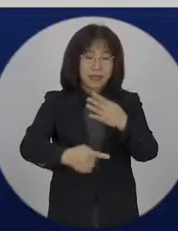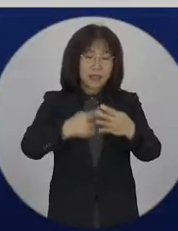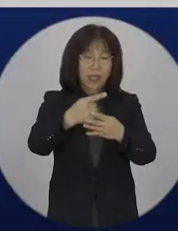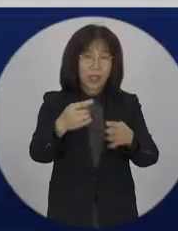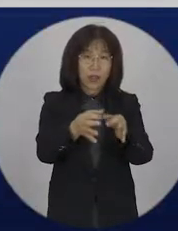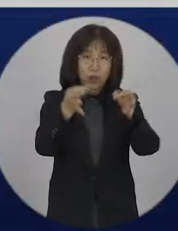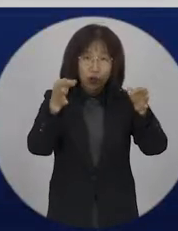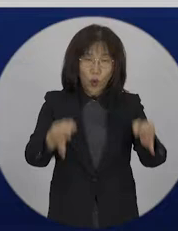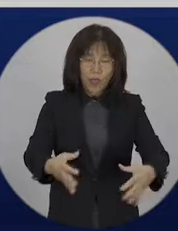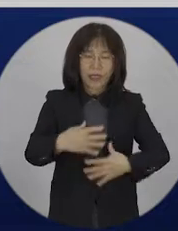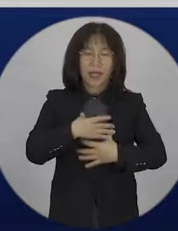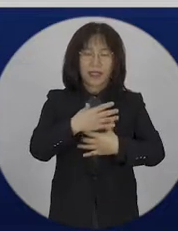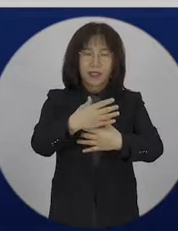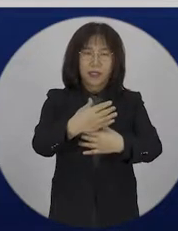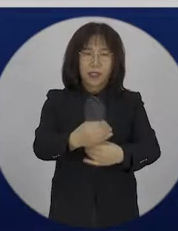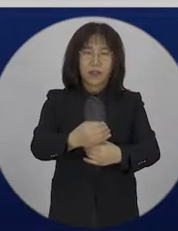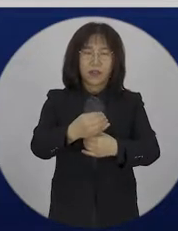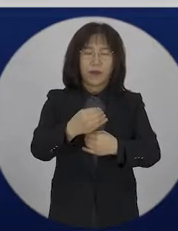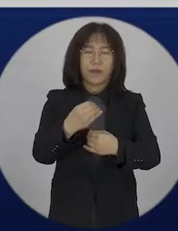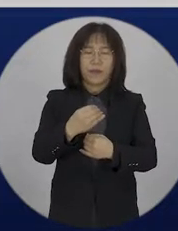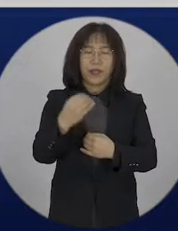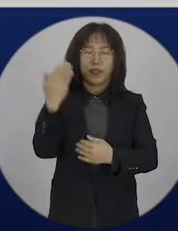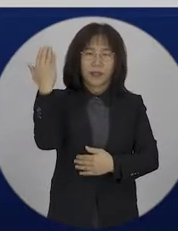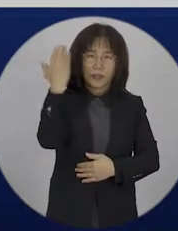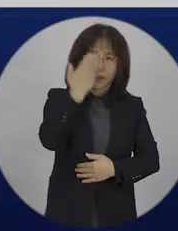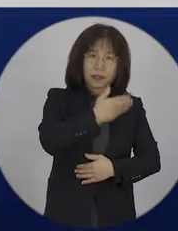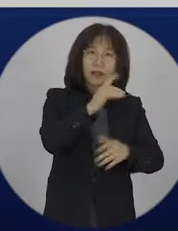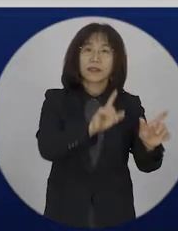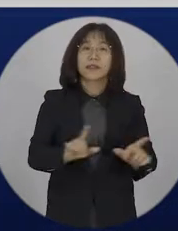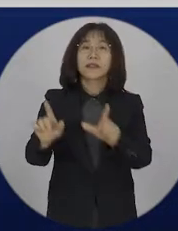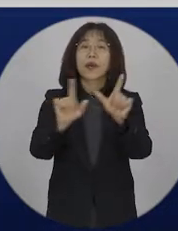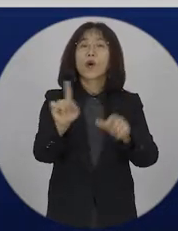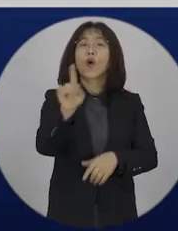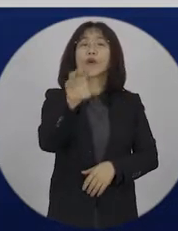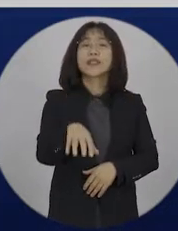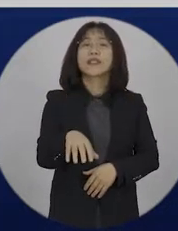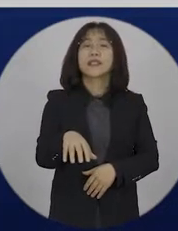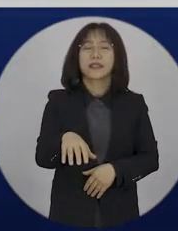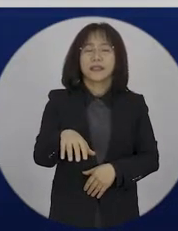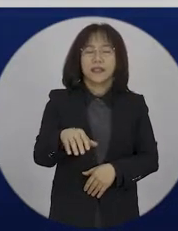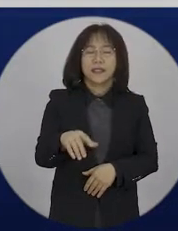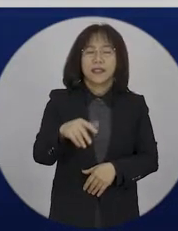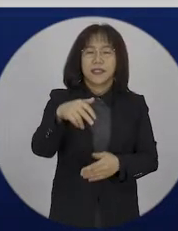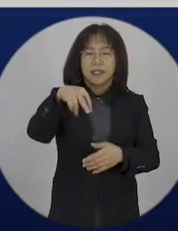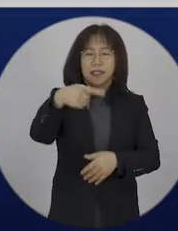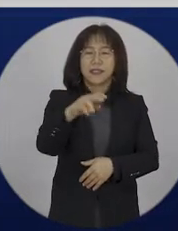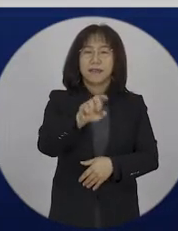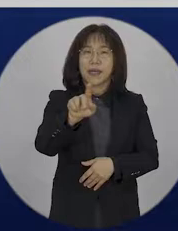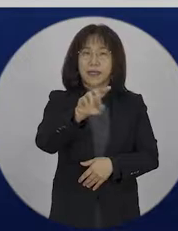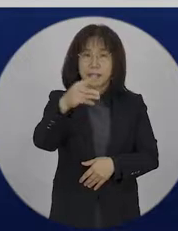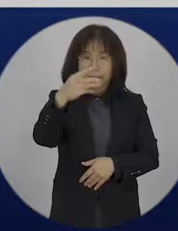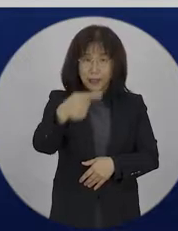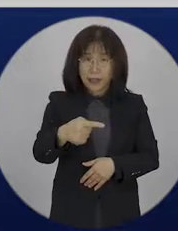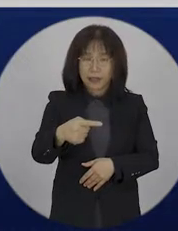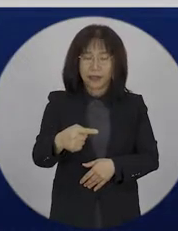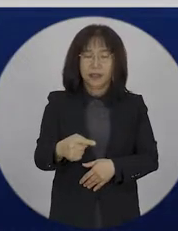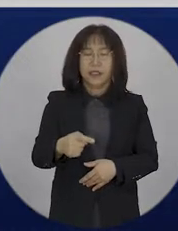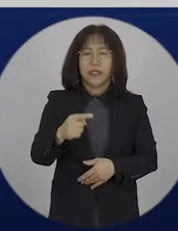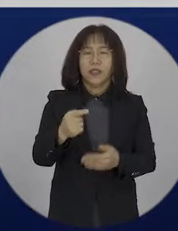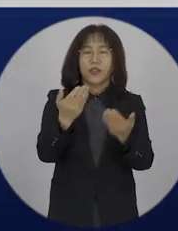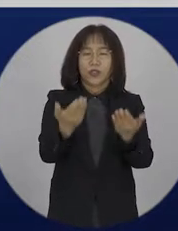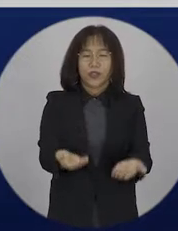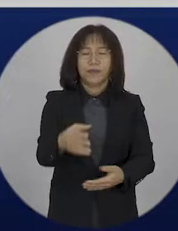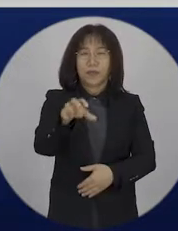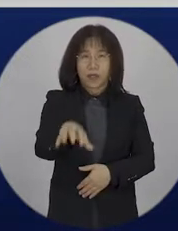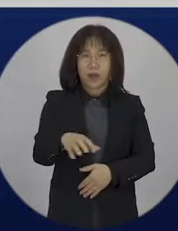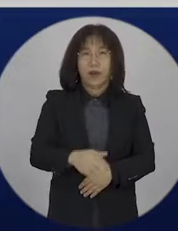사계절 내내 안전하고 쾌적하게 이용할 수 있는 스마트 그린 쉼터가 문을 열었습니다. 스마트 그린 쉼터는 방화